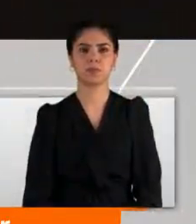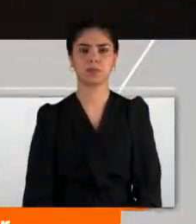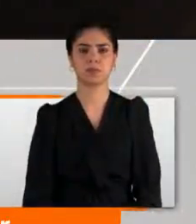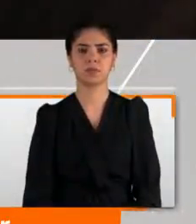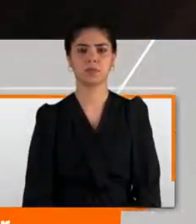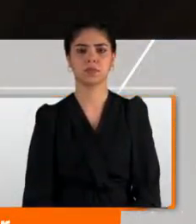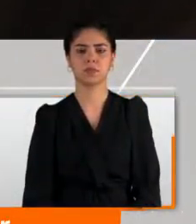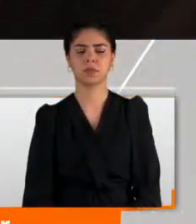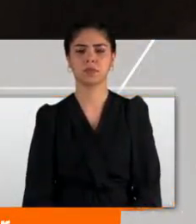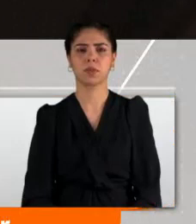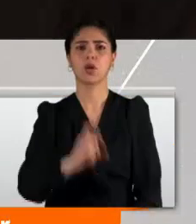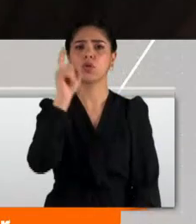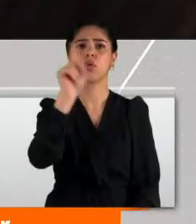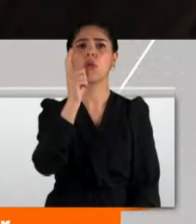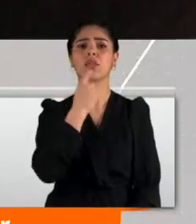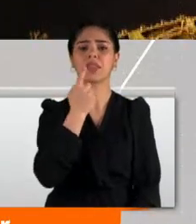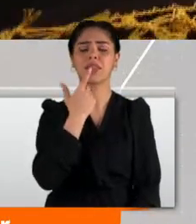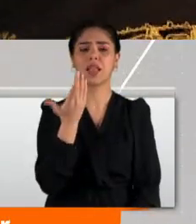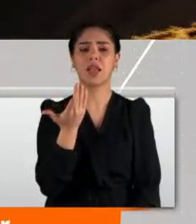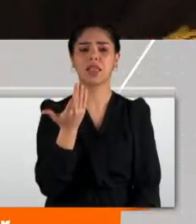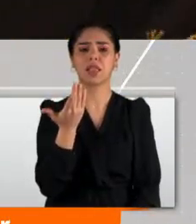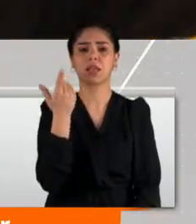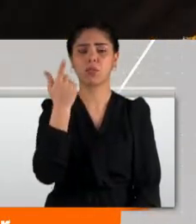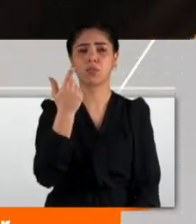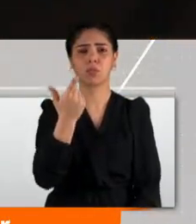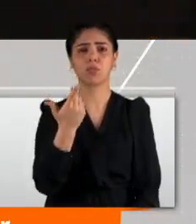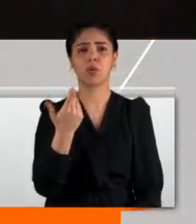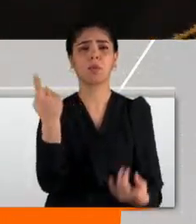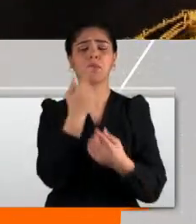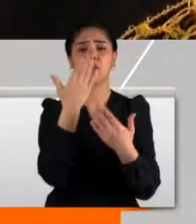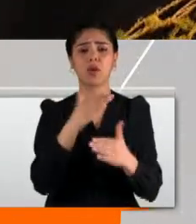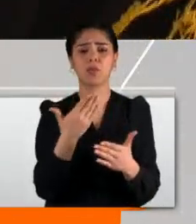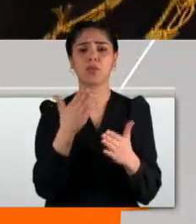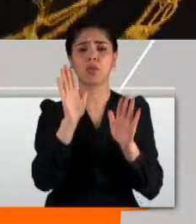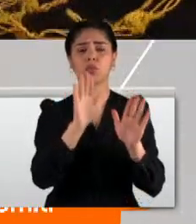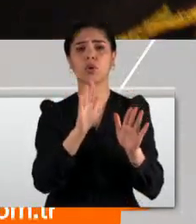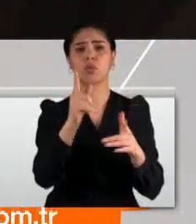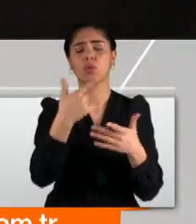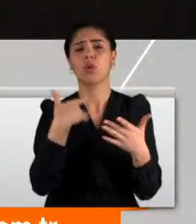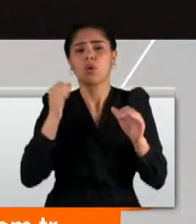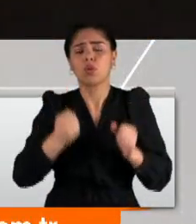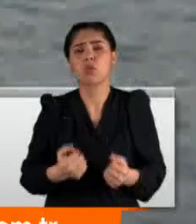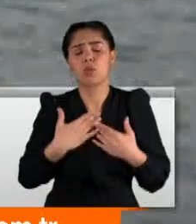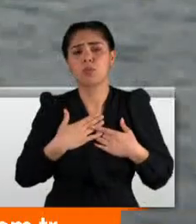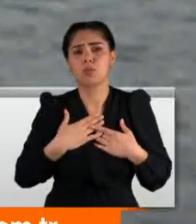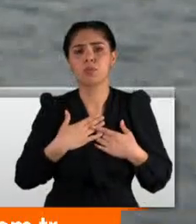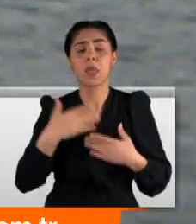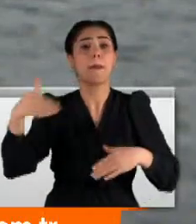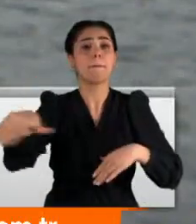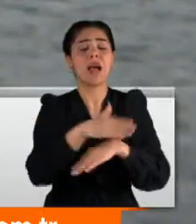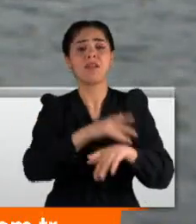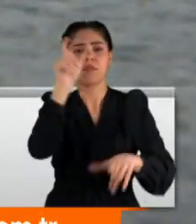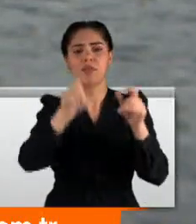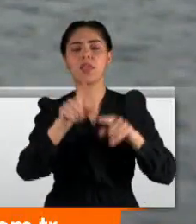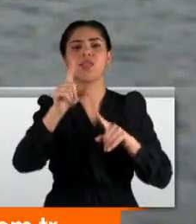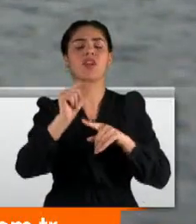O 9-10 yıldır. Evet, sattık, o yanda bir şeyimiz yok, acı oturu yok burada. Mahalleli imar